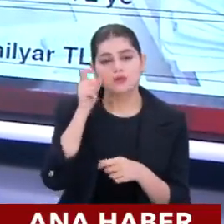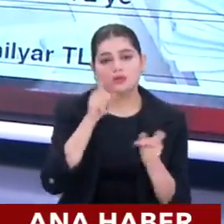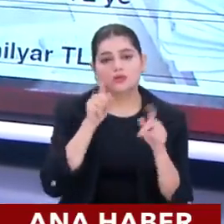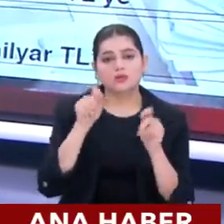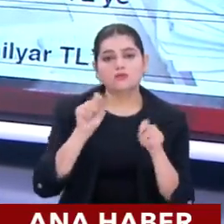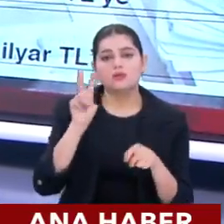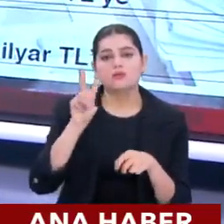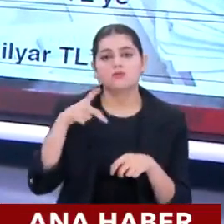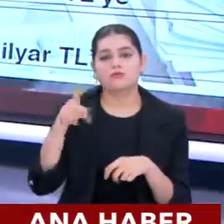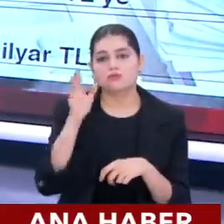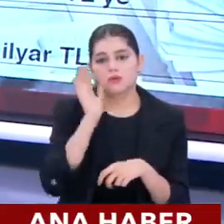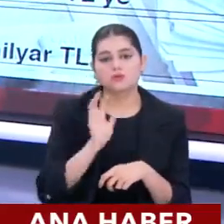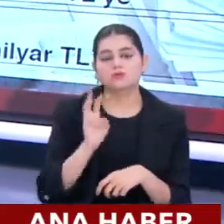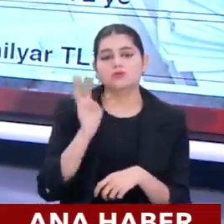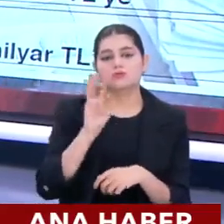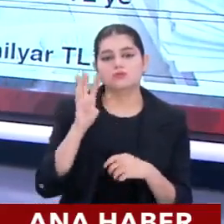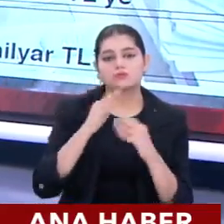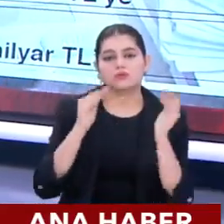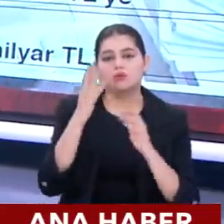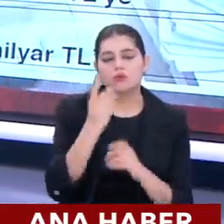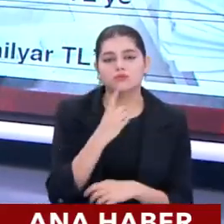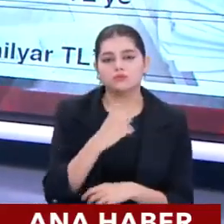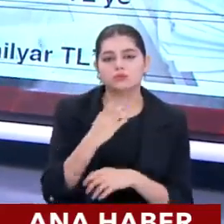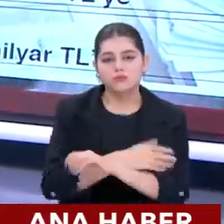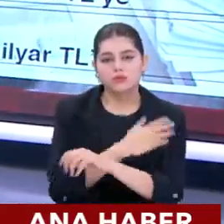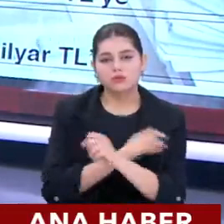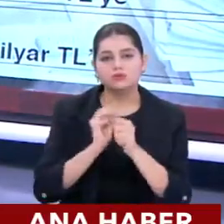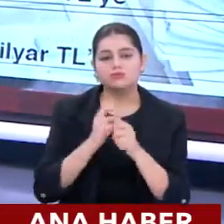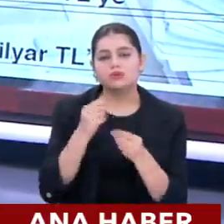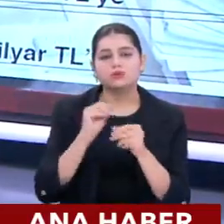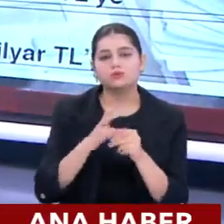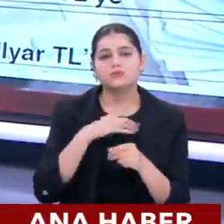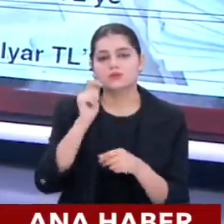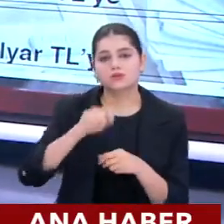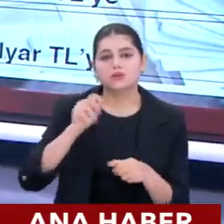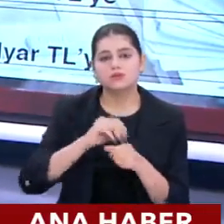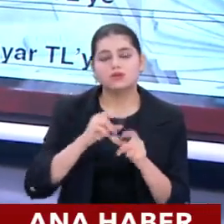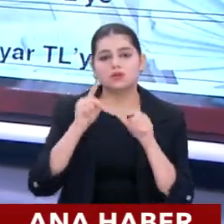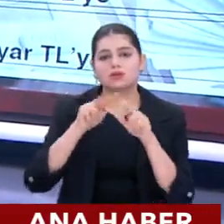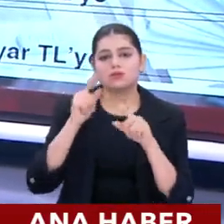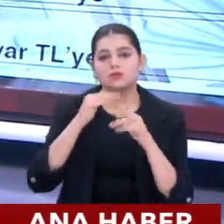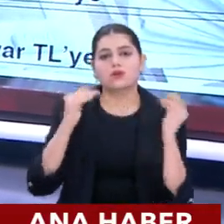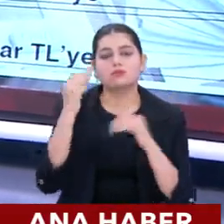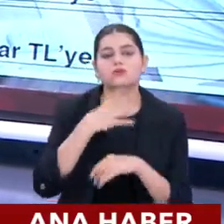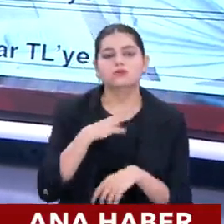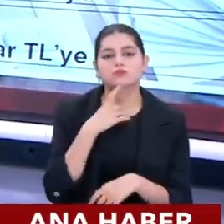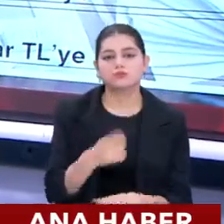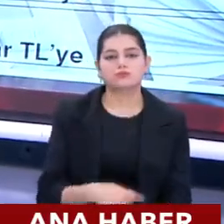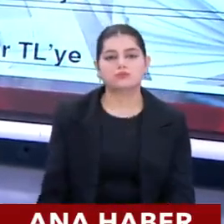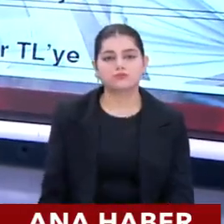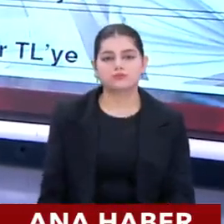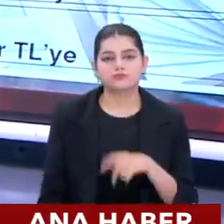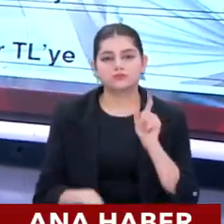Buyurun 22.534 TL'ye yükselmiş yani vatandaş imkanı varsa kredi kartının limitini artırdıkça artırmış